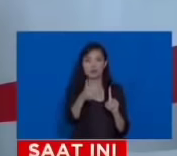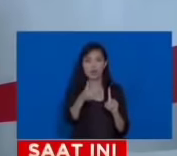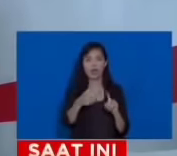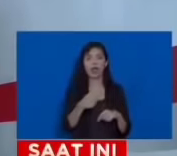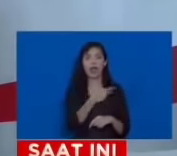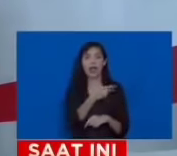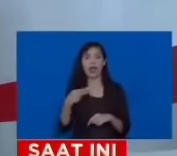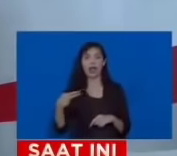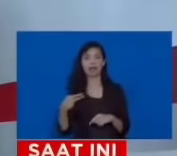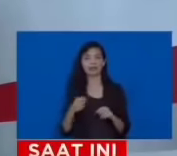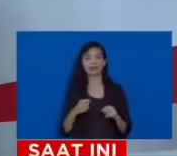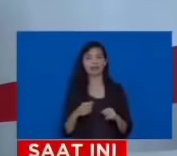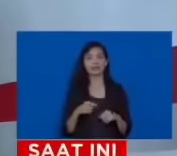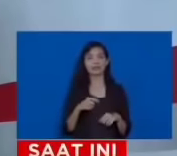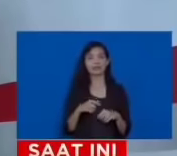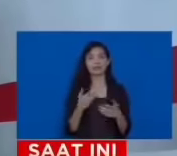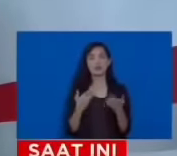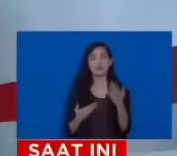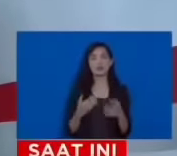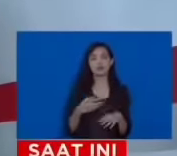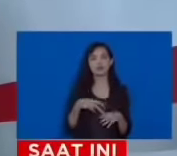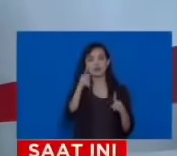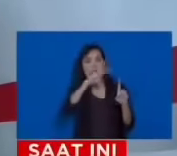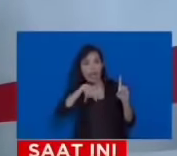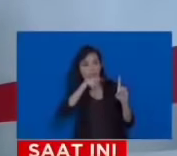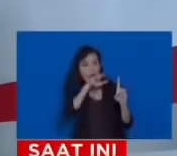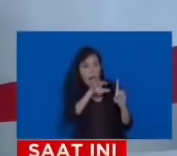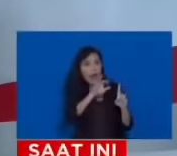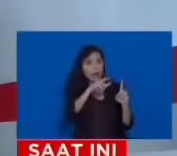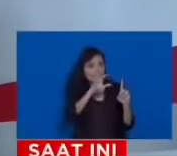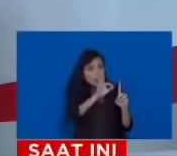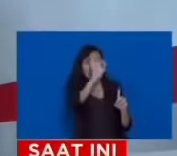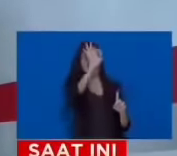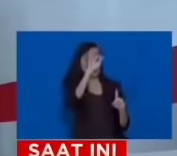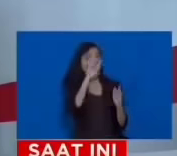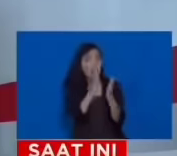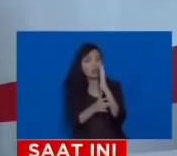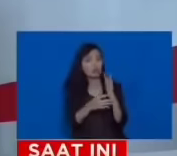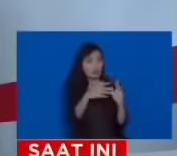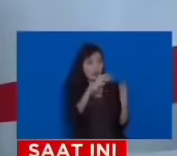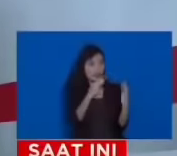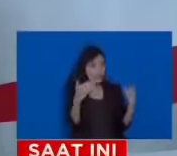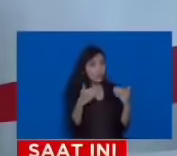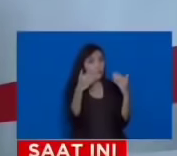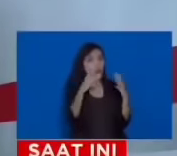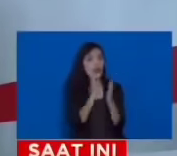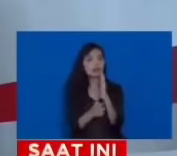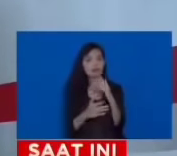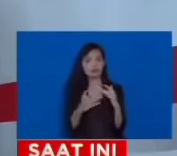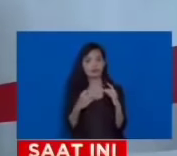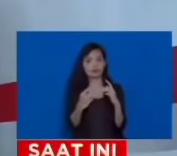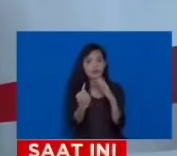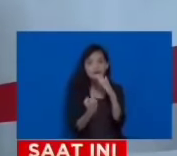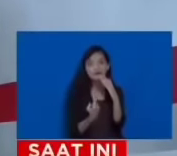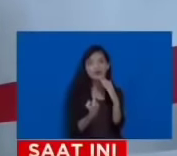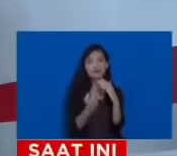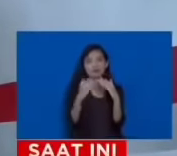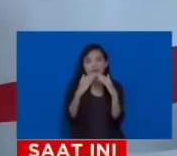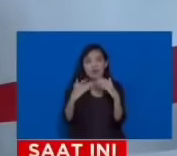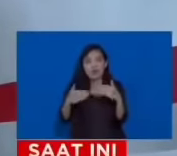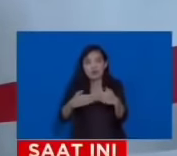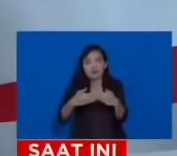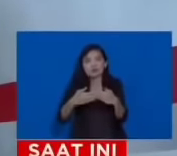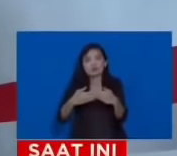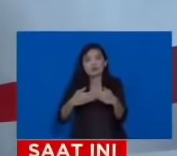segera cari, temukan, dan kemudian isolasi. Ini menjadi kunci di dalam pelaksanaan